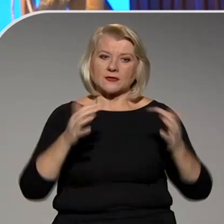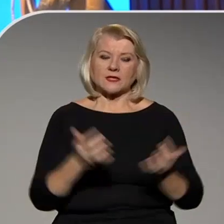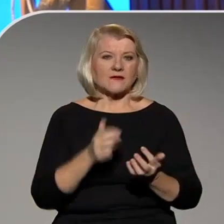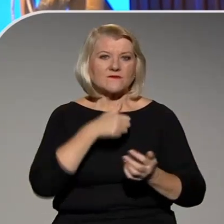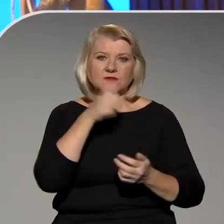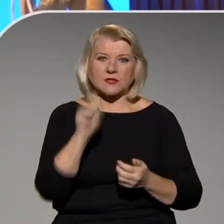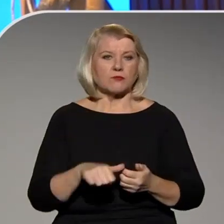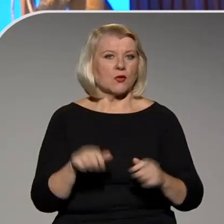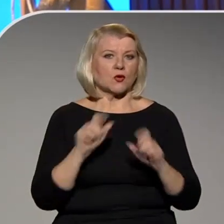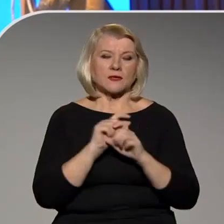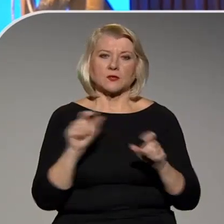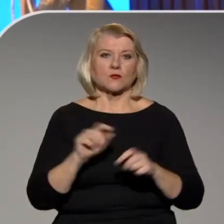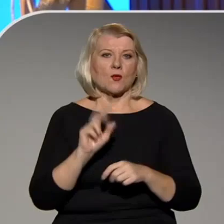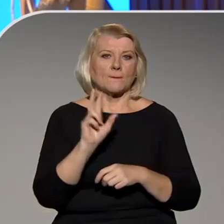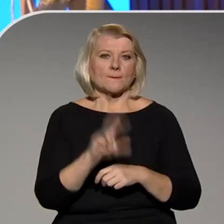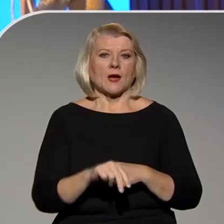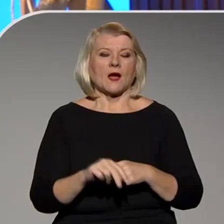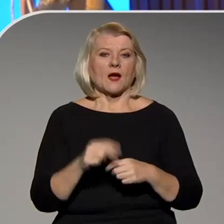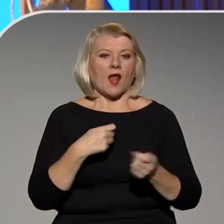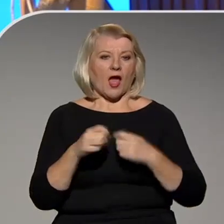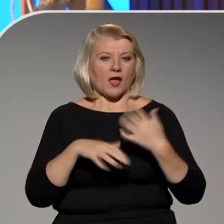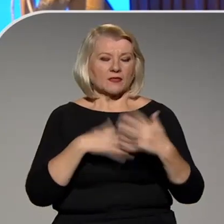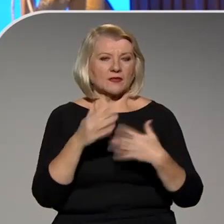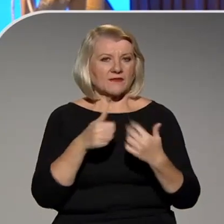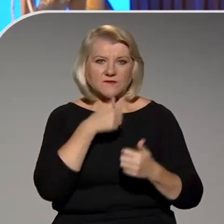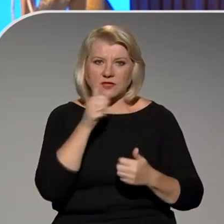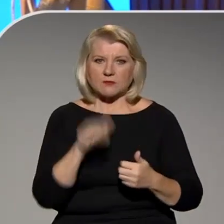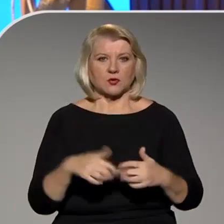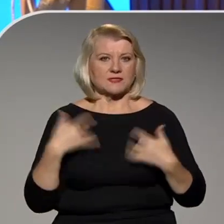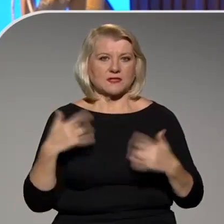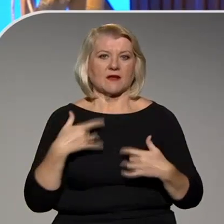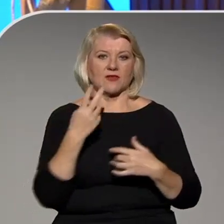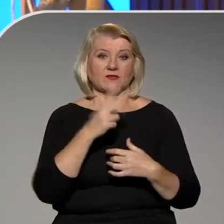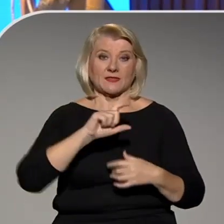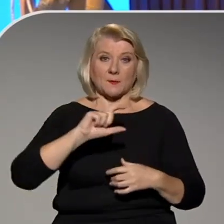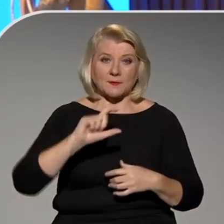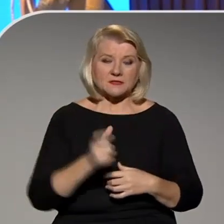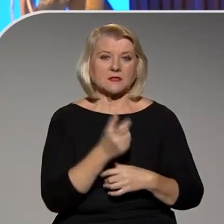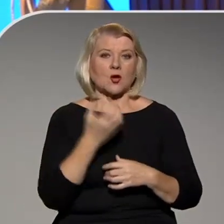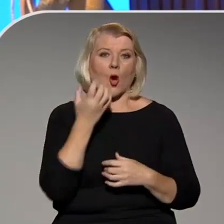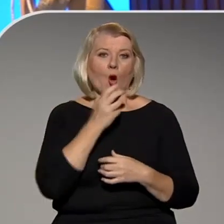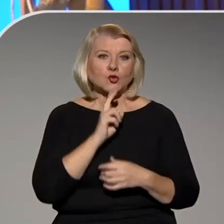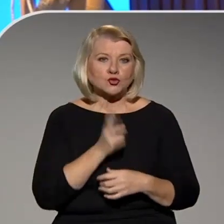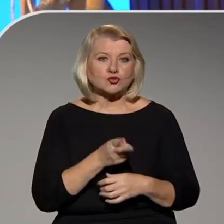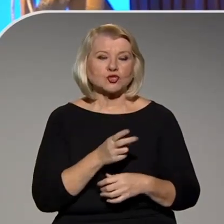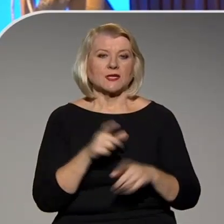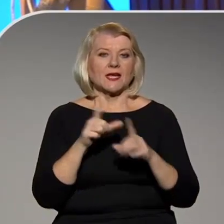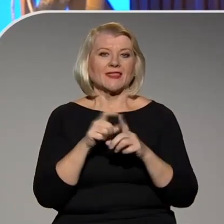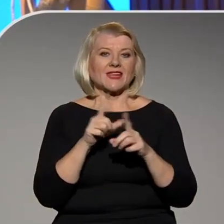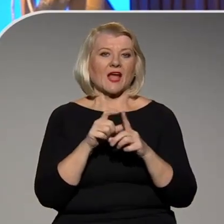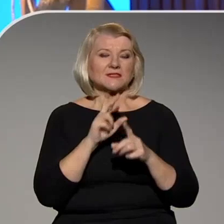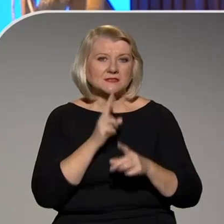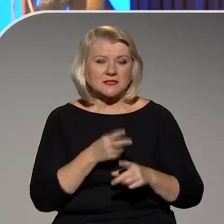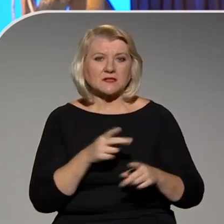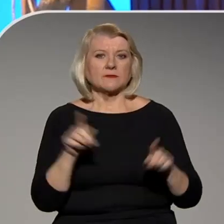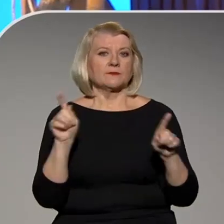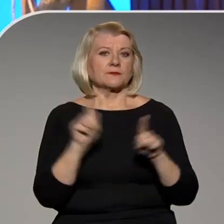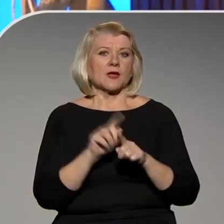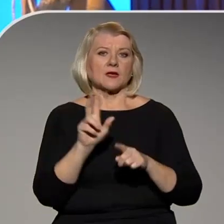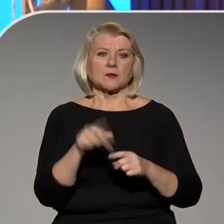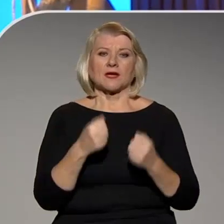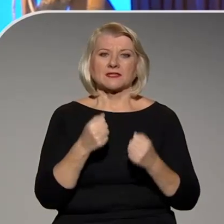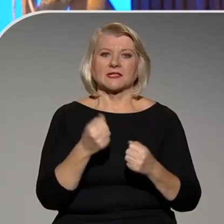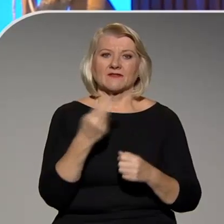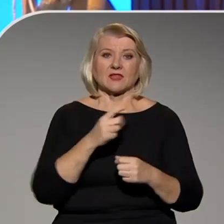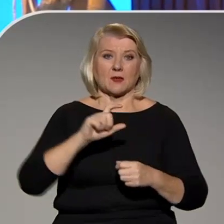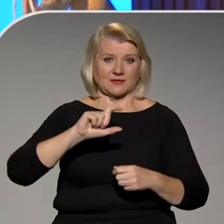obsahuje hrozně moc prospěšných látek, od vitamínu C přes hořčík, přes draslík, množství vitamínu